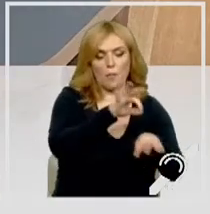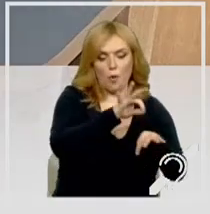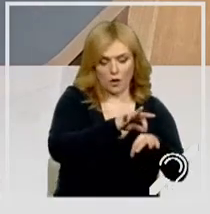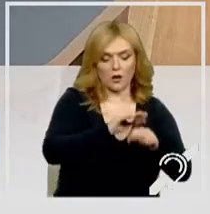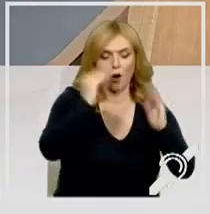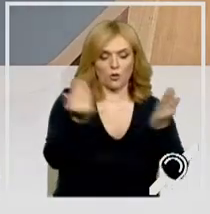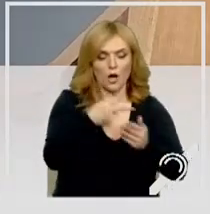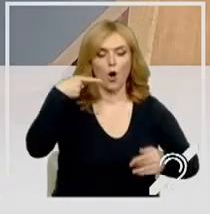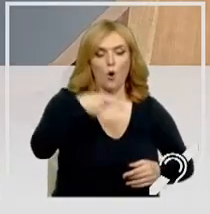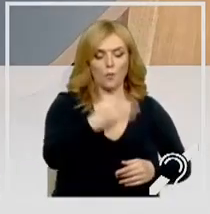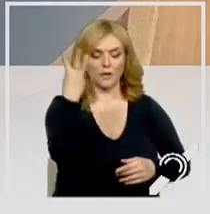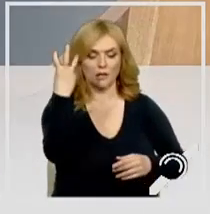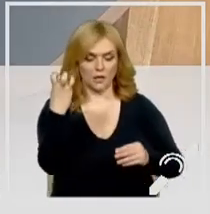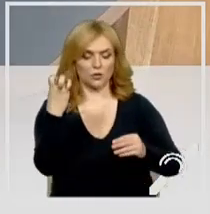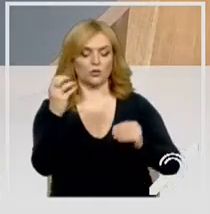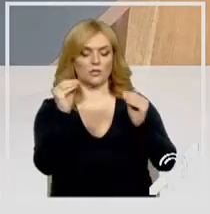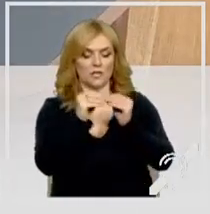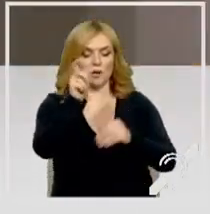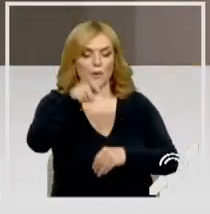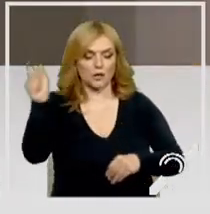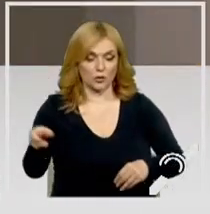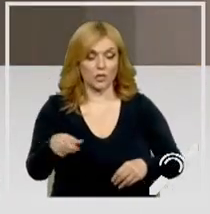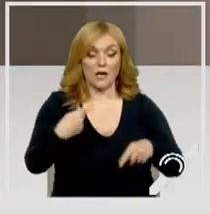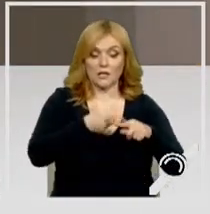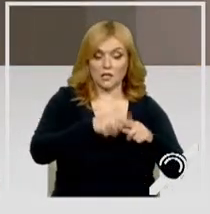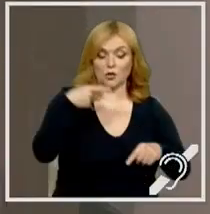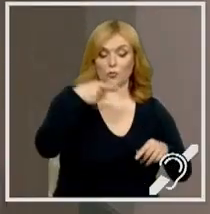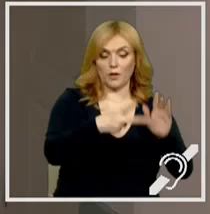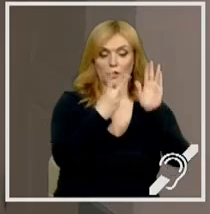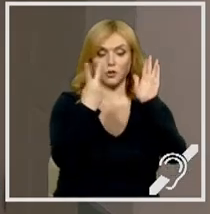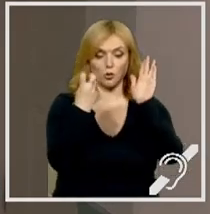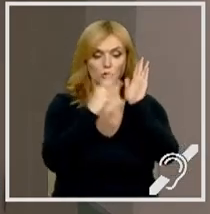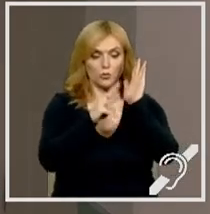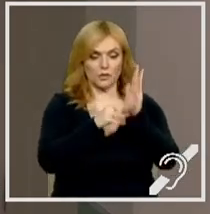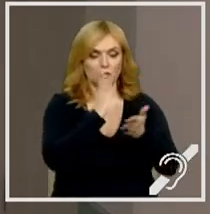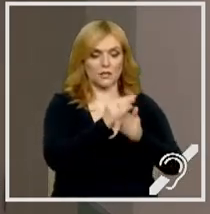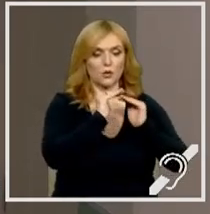autism 1310 persoane, dintre care 1280 sunt copii.